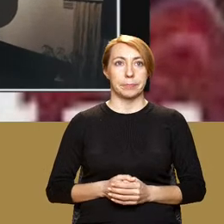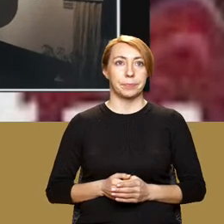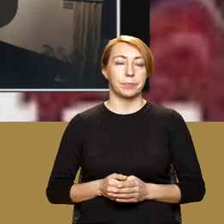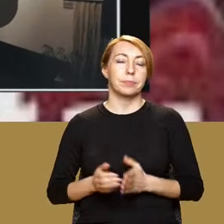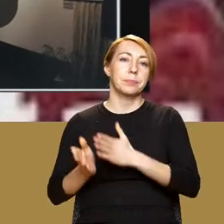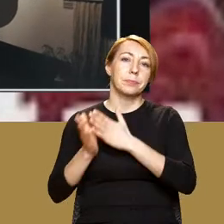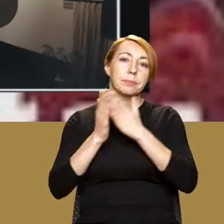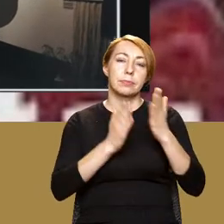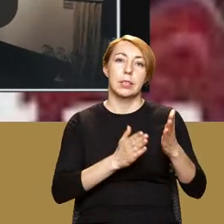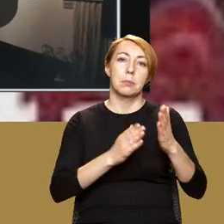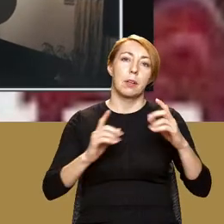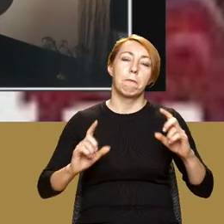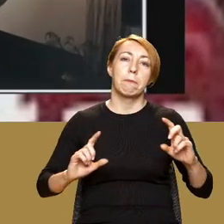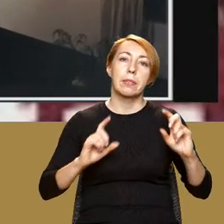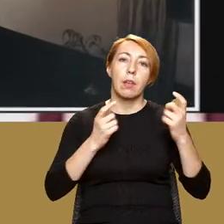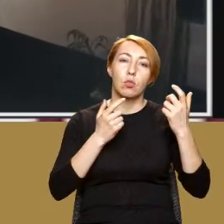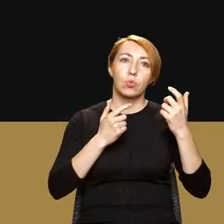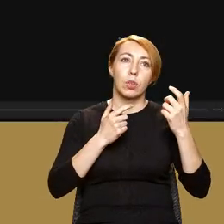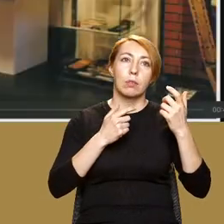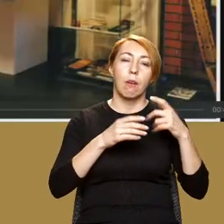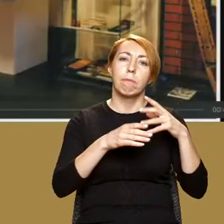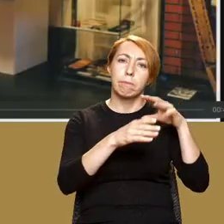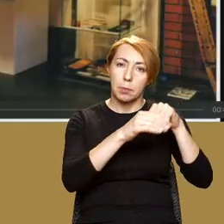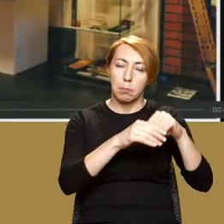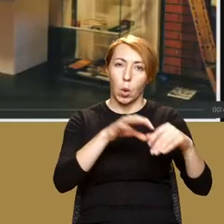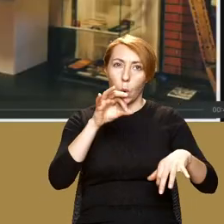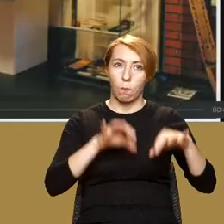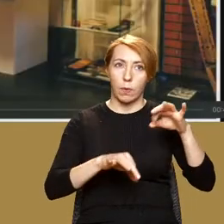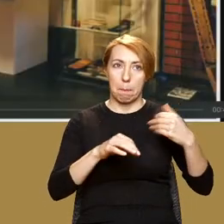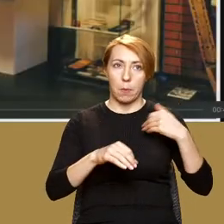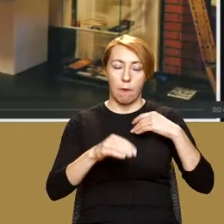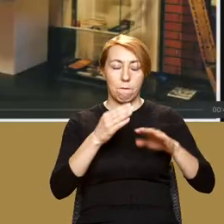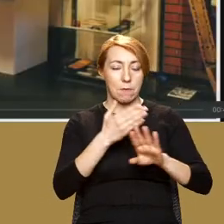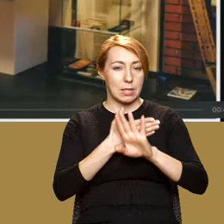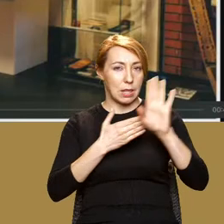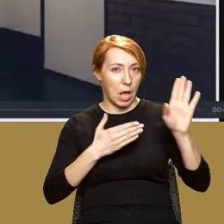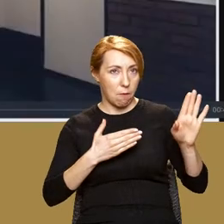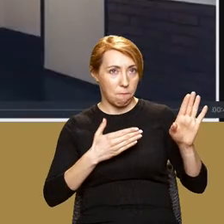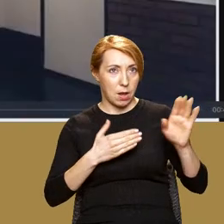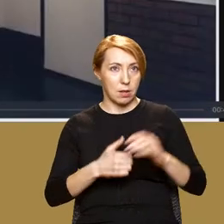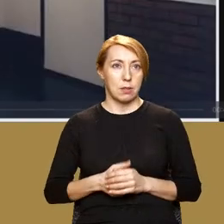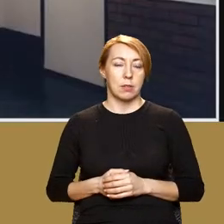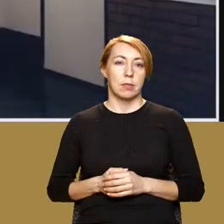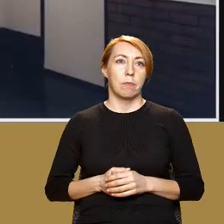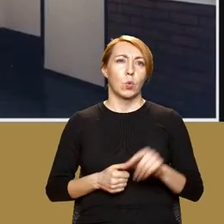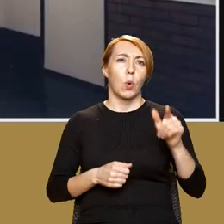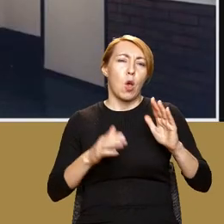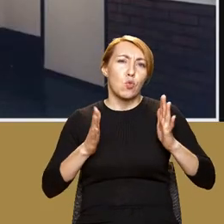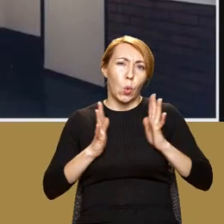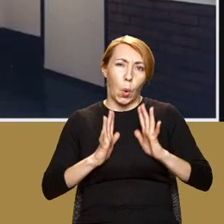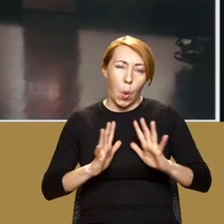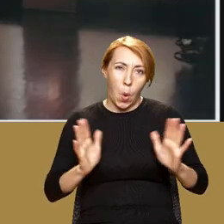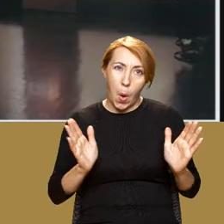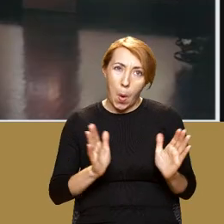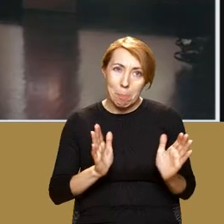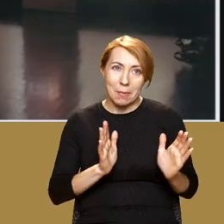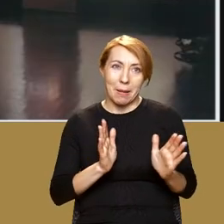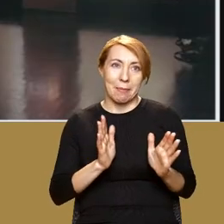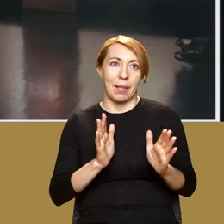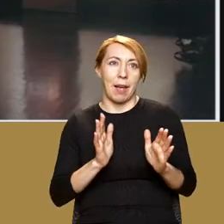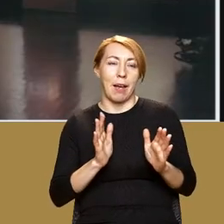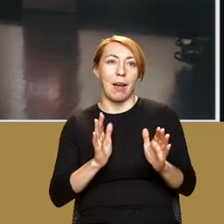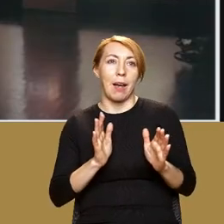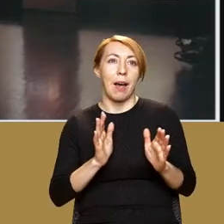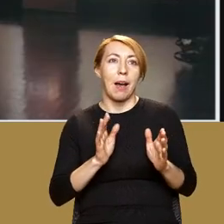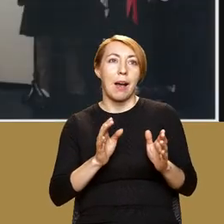Kolejnym wydarzeniem towarzyszącym konferencji była wystawa, tutaj jeszcze dosyć skromna, jeżeli chodzi o